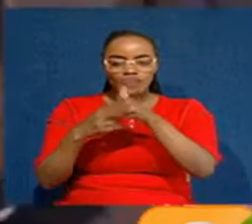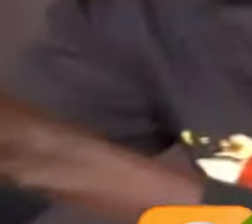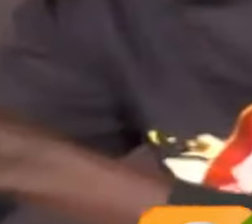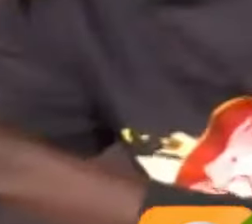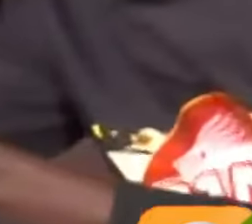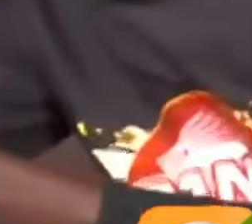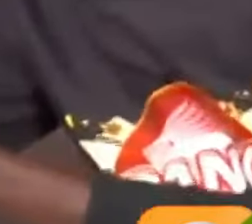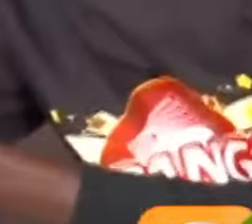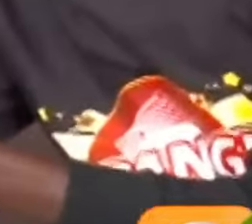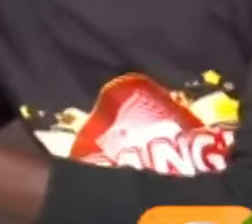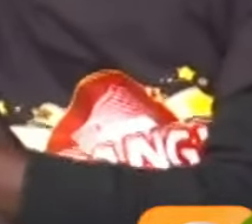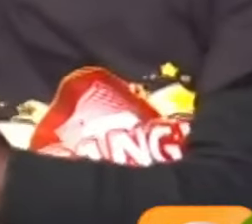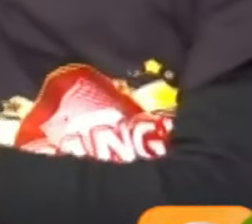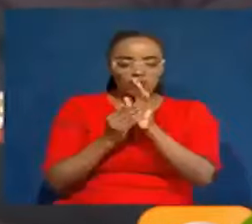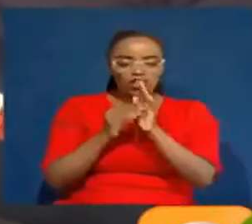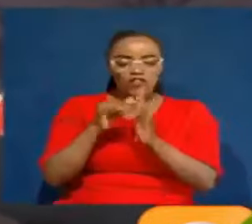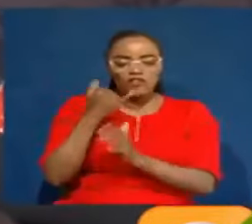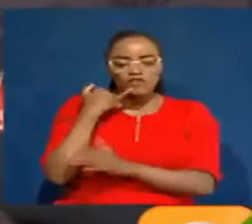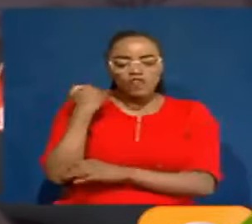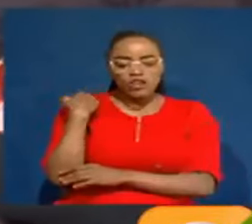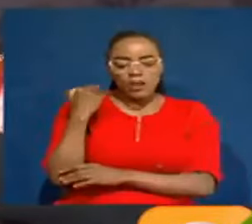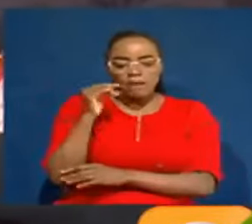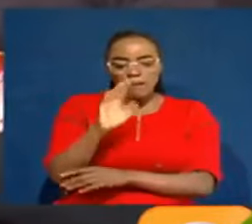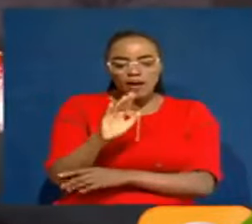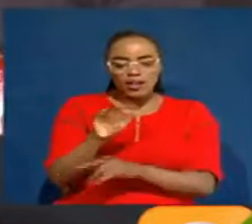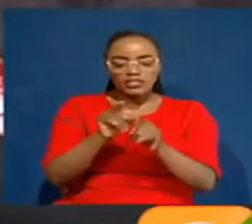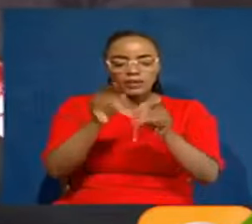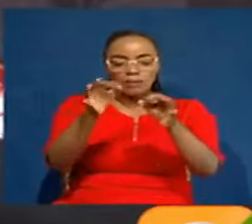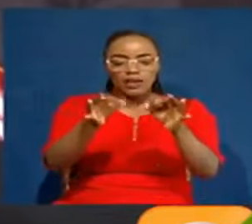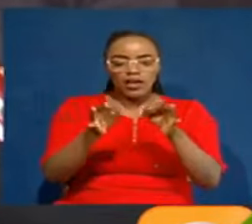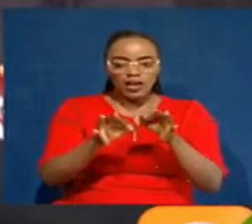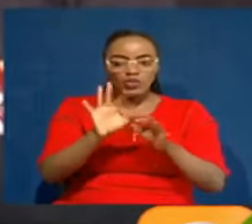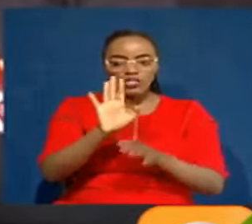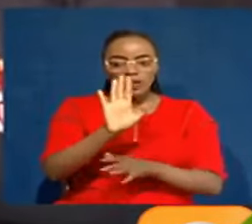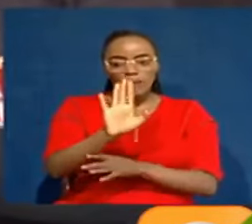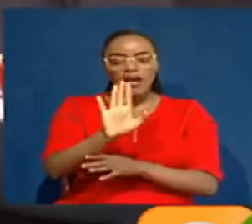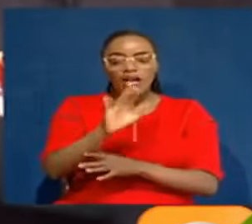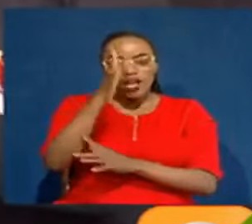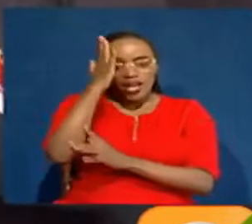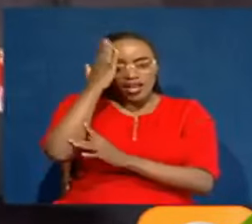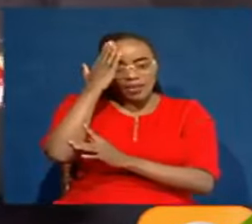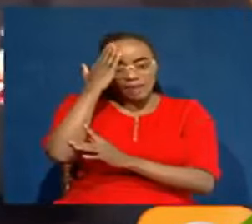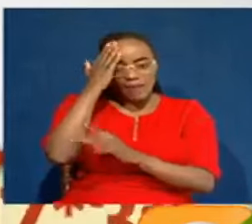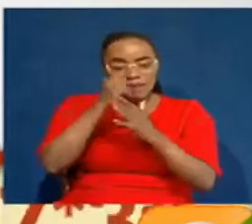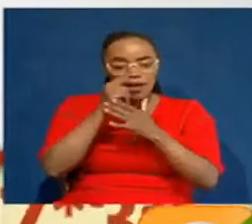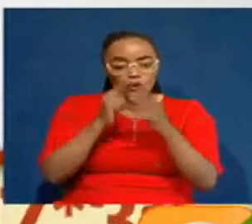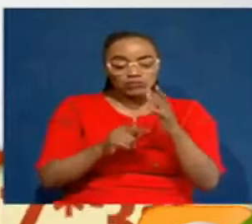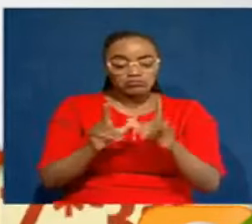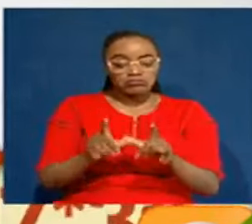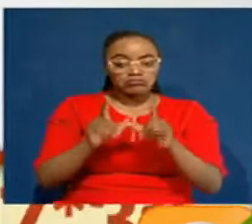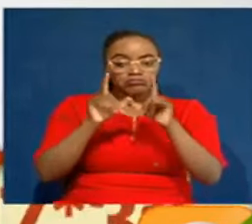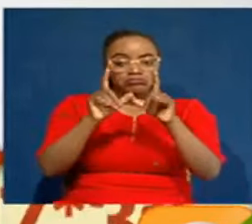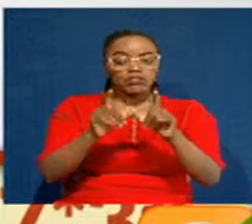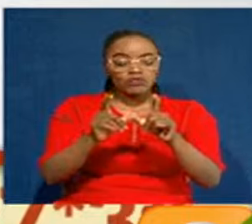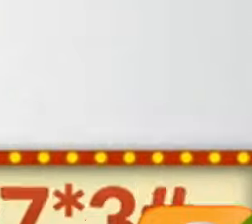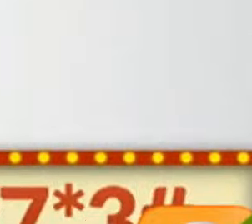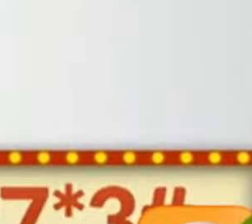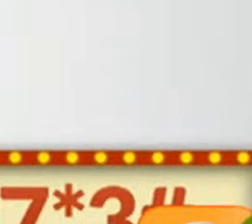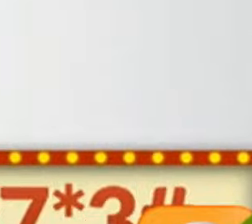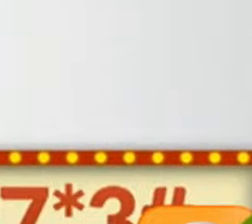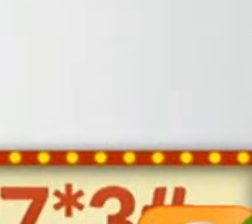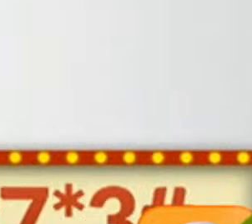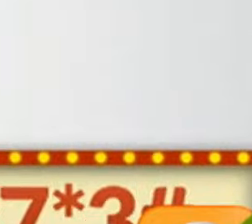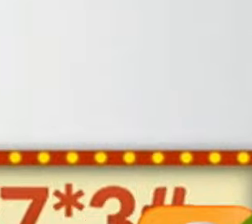724177 na kuweka nambari yako ya simu kama akaunti yako. Kumbuka, kuna zawadi kuu ya shilingi milioni